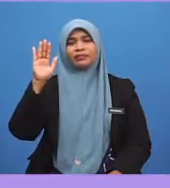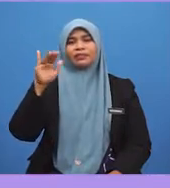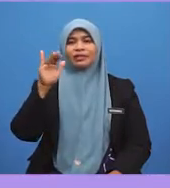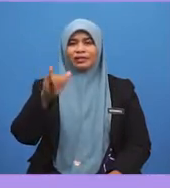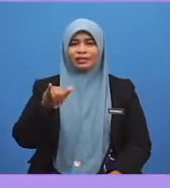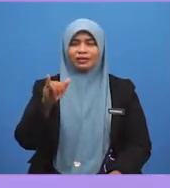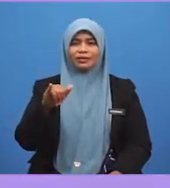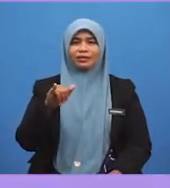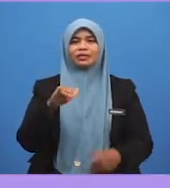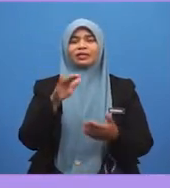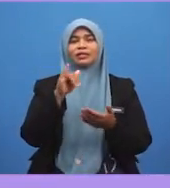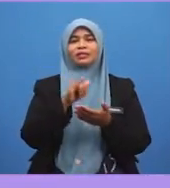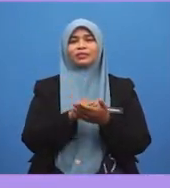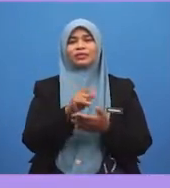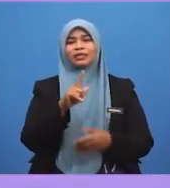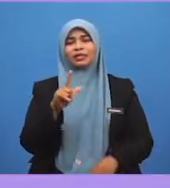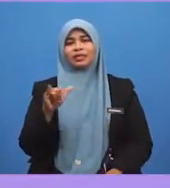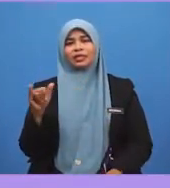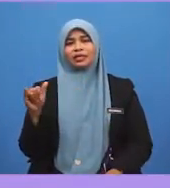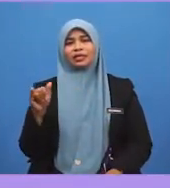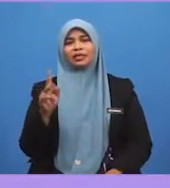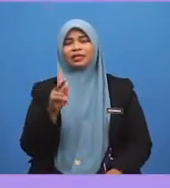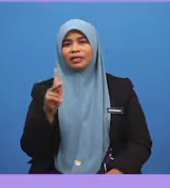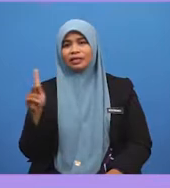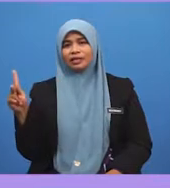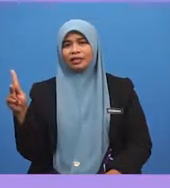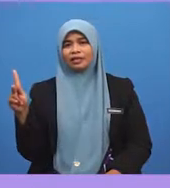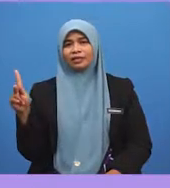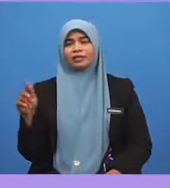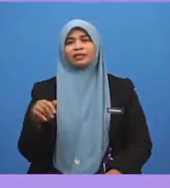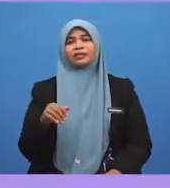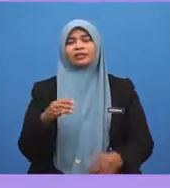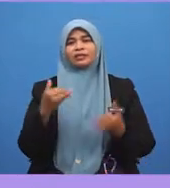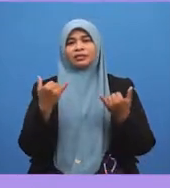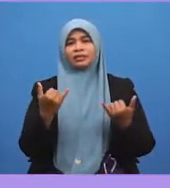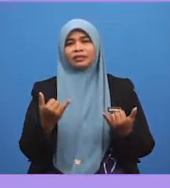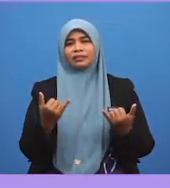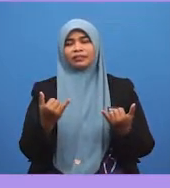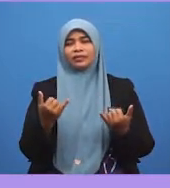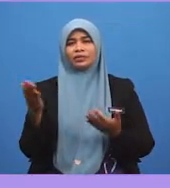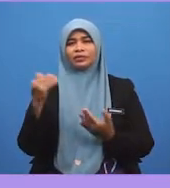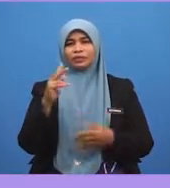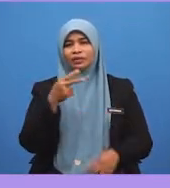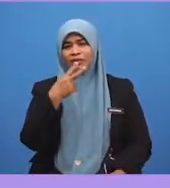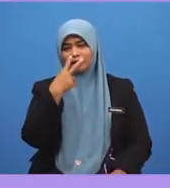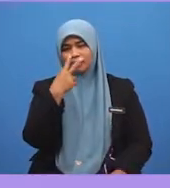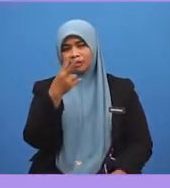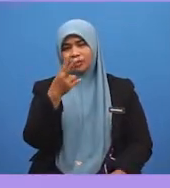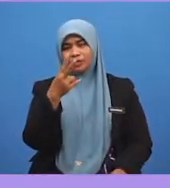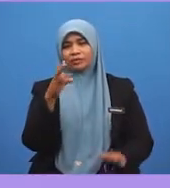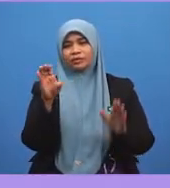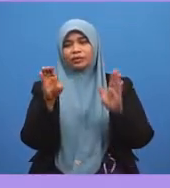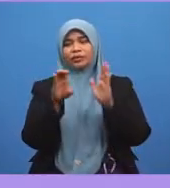Ya, itu ialah kanan. Sekarang, jom kita lihat